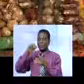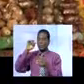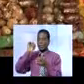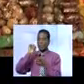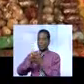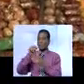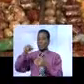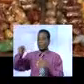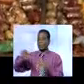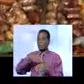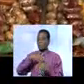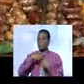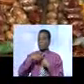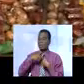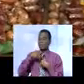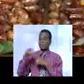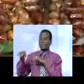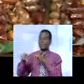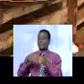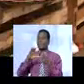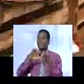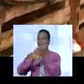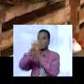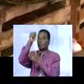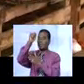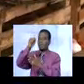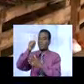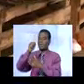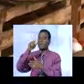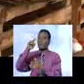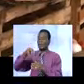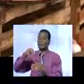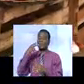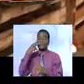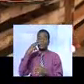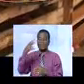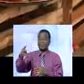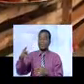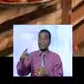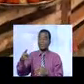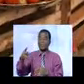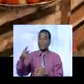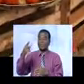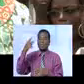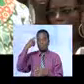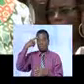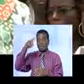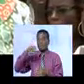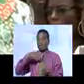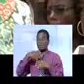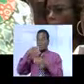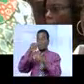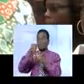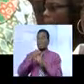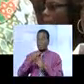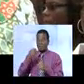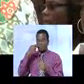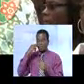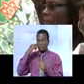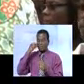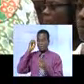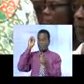potentiel. Il faut se faire confiance. Il faut avoir une vision. Il faut avoir un objectif.